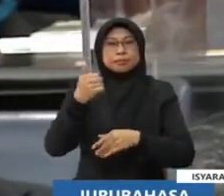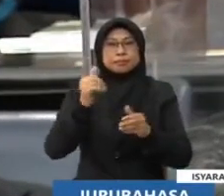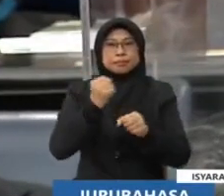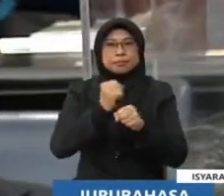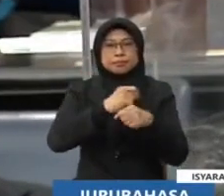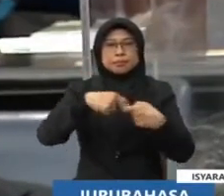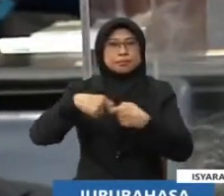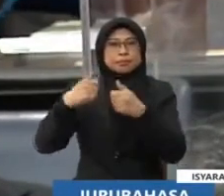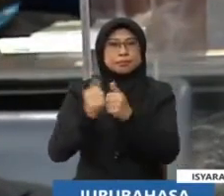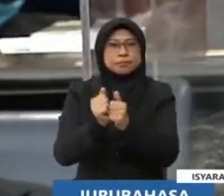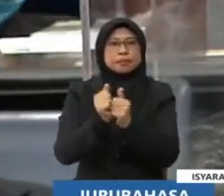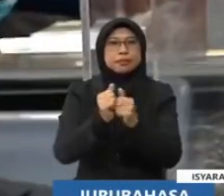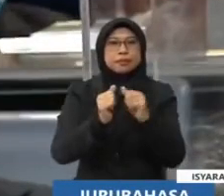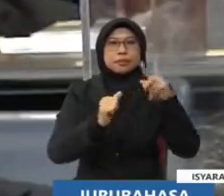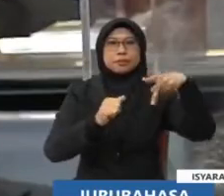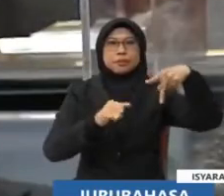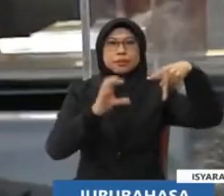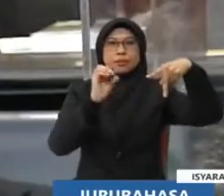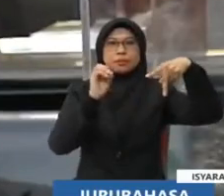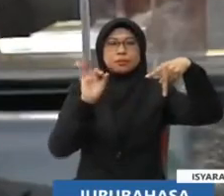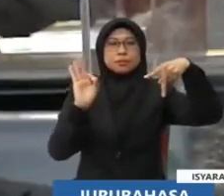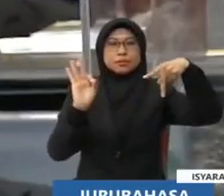berkaitan melalui peruntukan